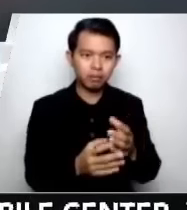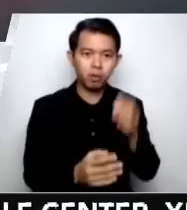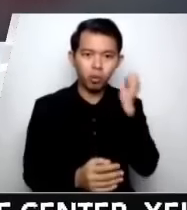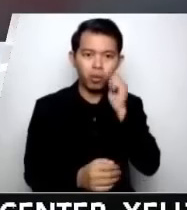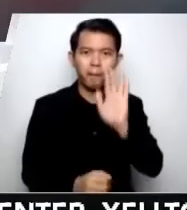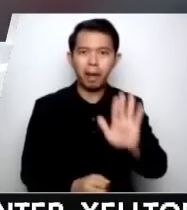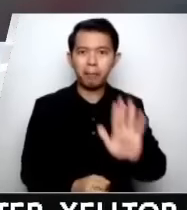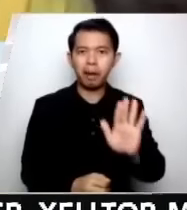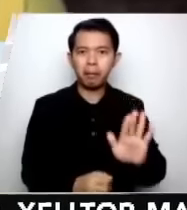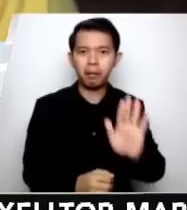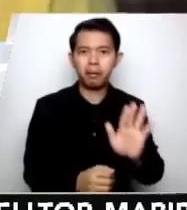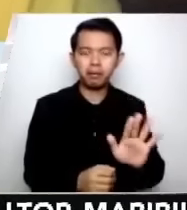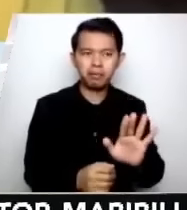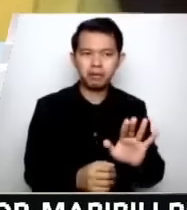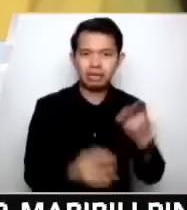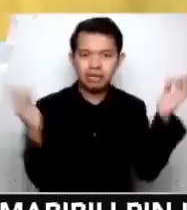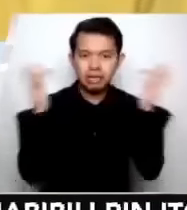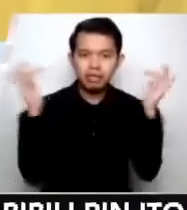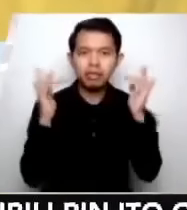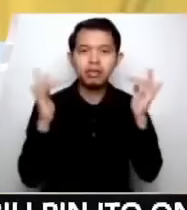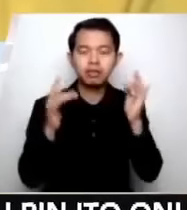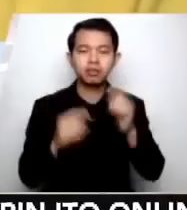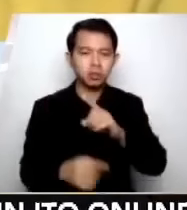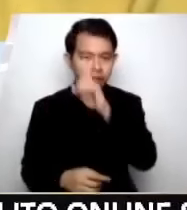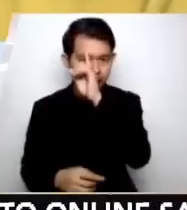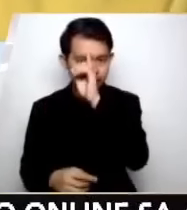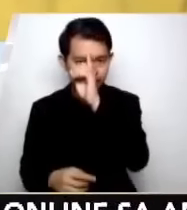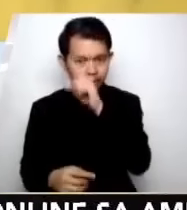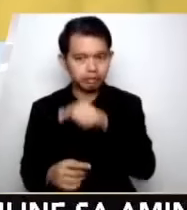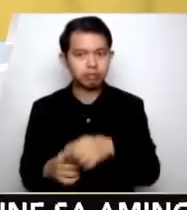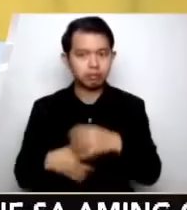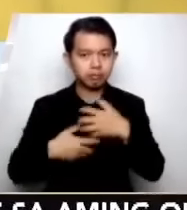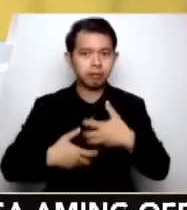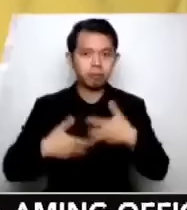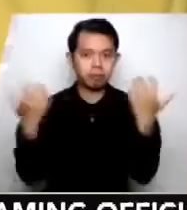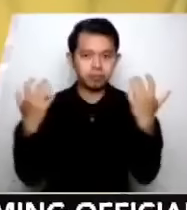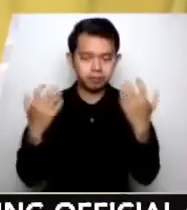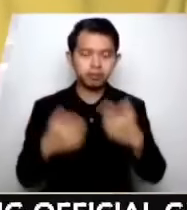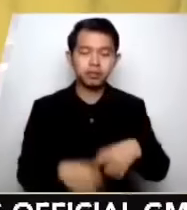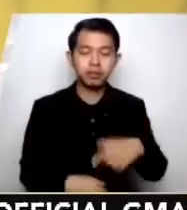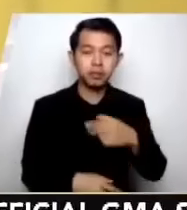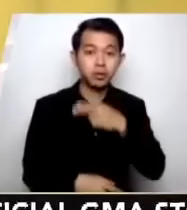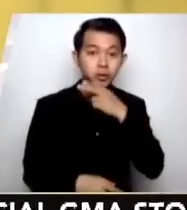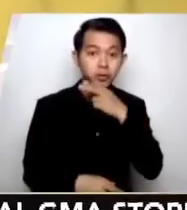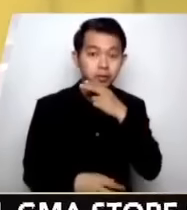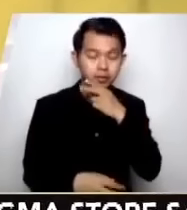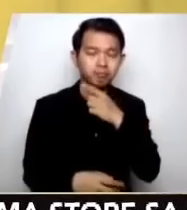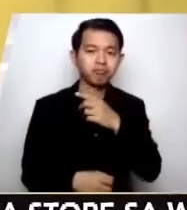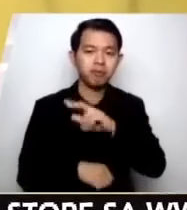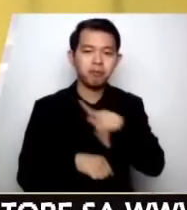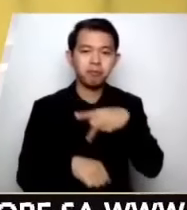na ang suspect na retiradong miyembro ng Philippine Marines. Tumanggi siyang magkomento.